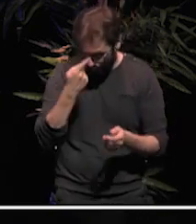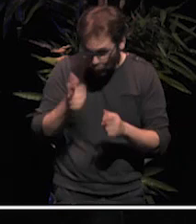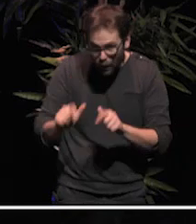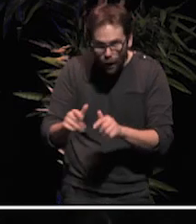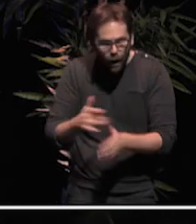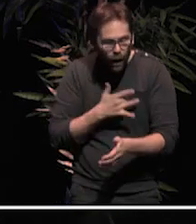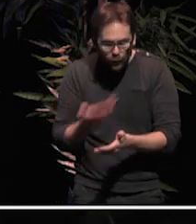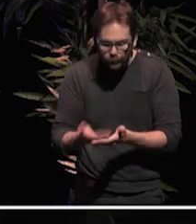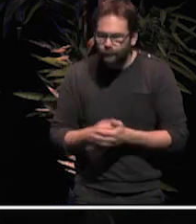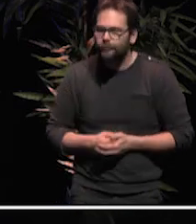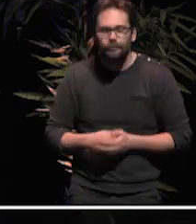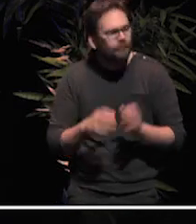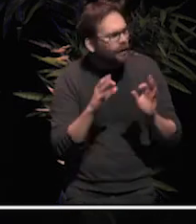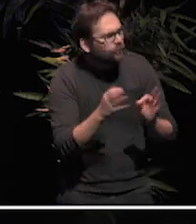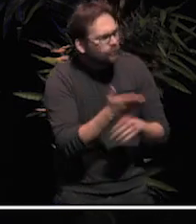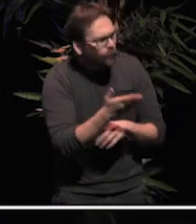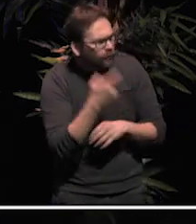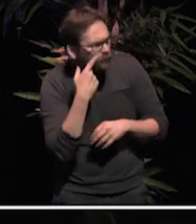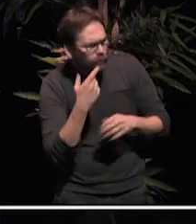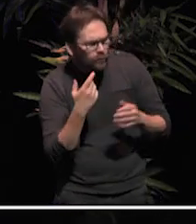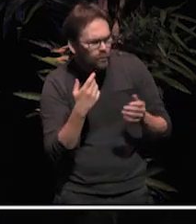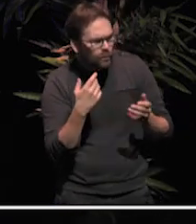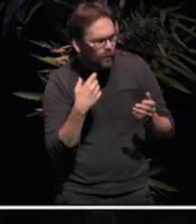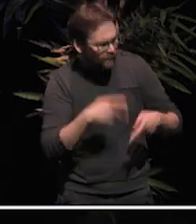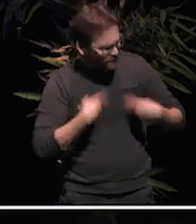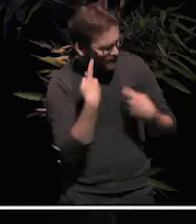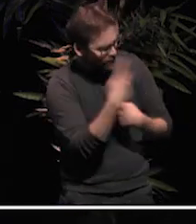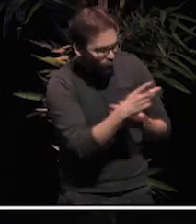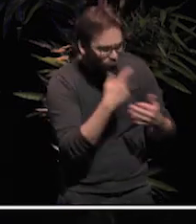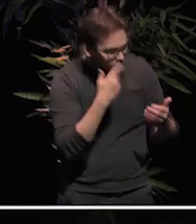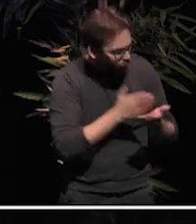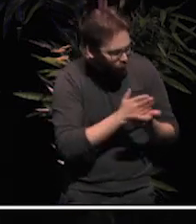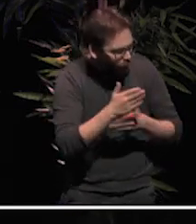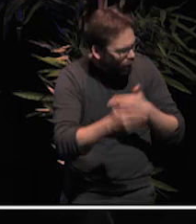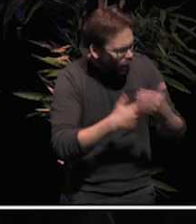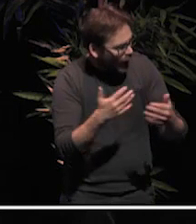vie, vous avez l'impression d'être arrivé là où vous vouliez, où il y a encore,